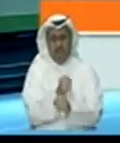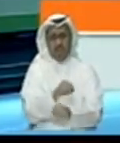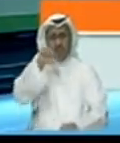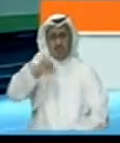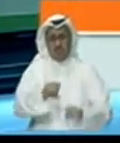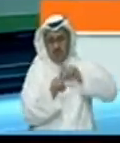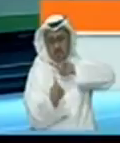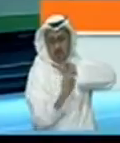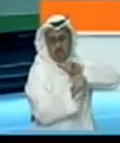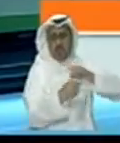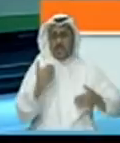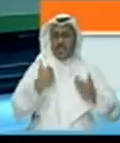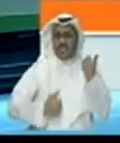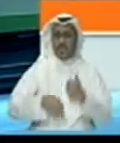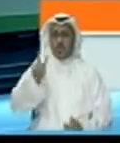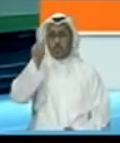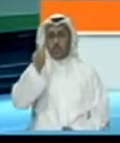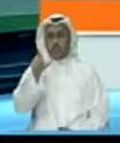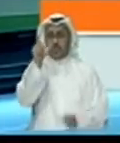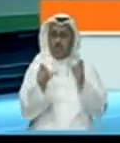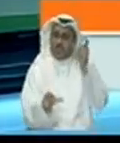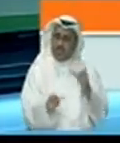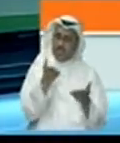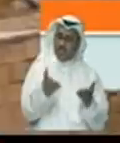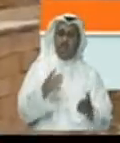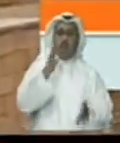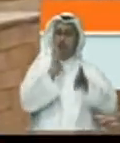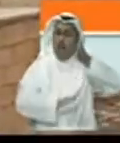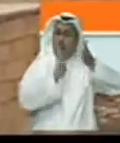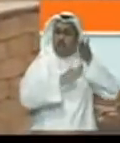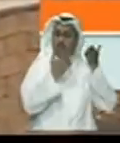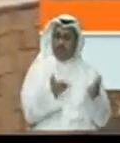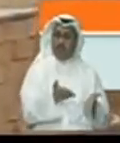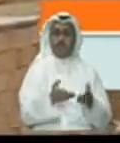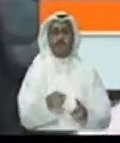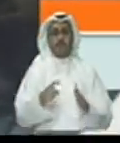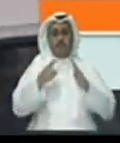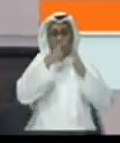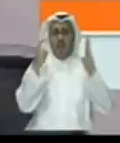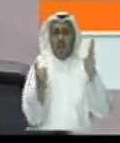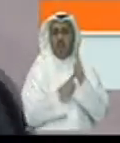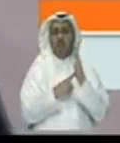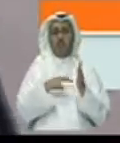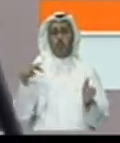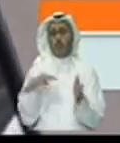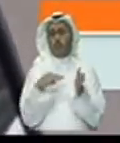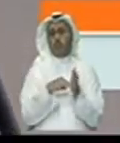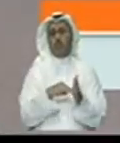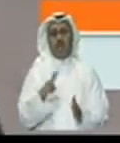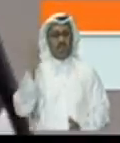في إصابة 20 شخصا بجروح بعضهم في حالة خطرة. وكثف النظام السوري منذ أواخر شهر